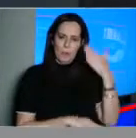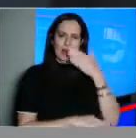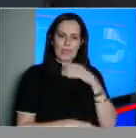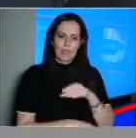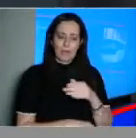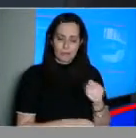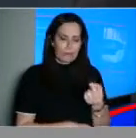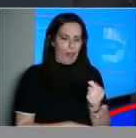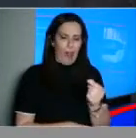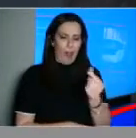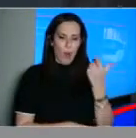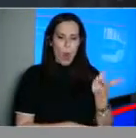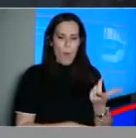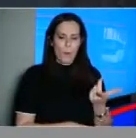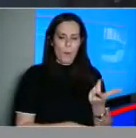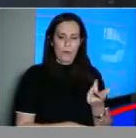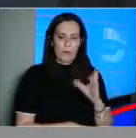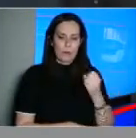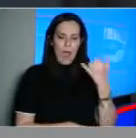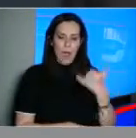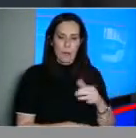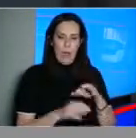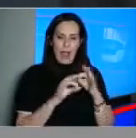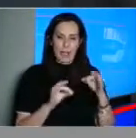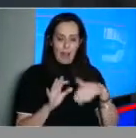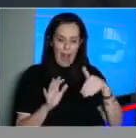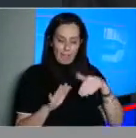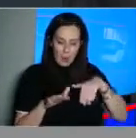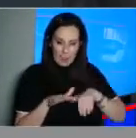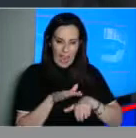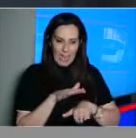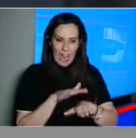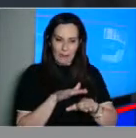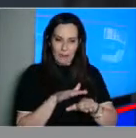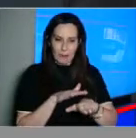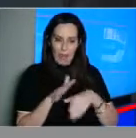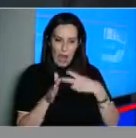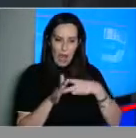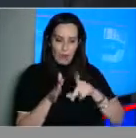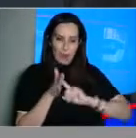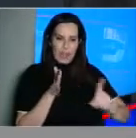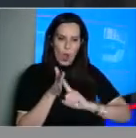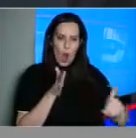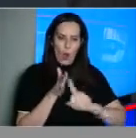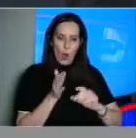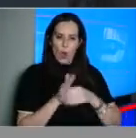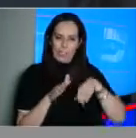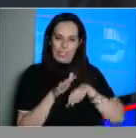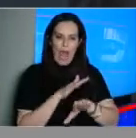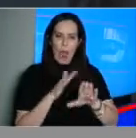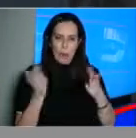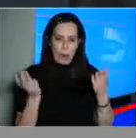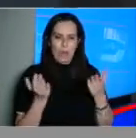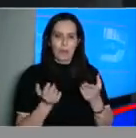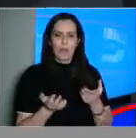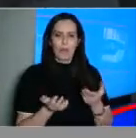ישראל, הגודש לזה אפון. אם עכשיו מתחילים לחפור מתחת לאדמה, רכבות מהירות, או סאבווי, או איך שלא